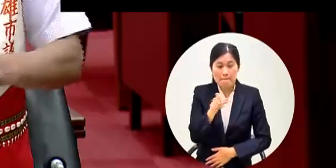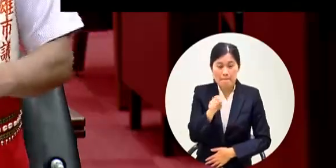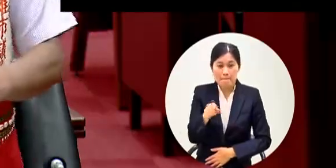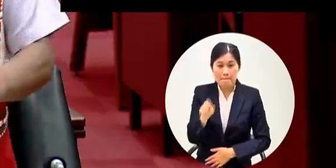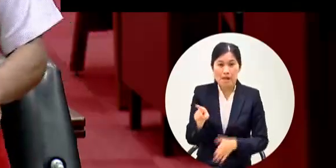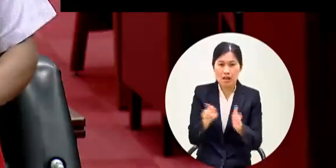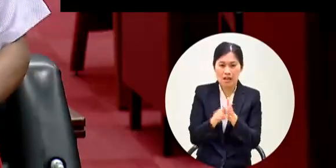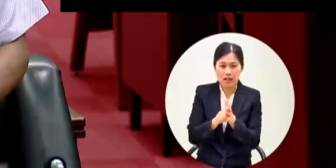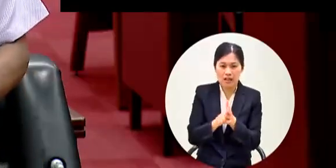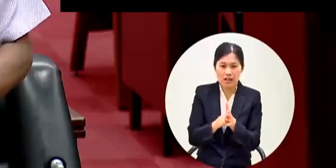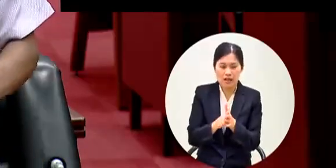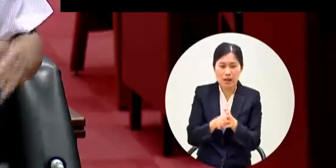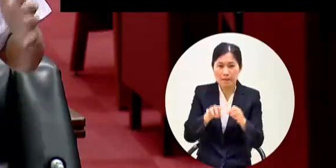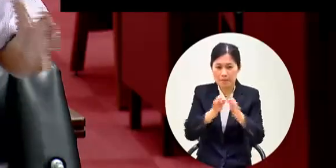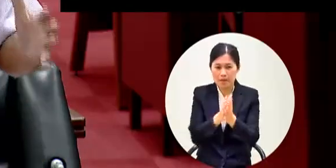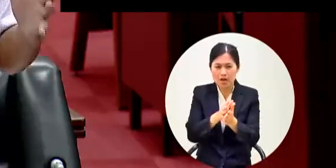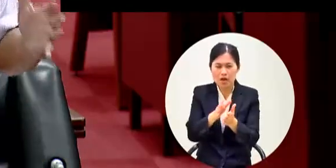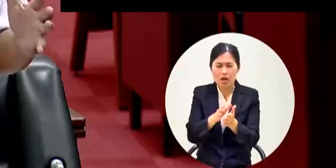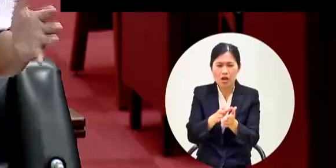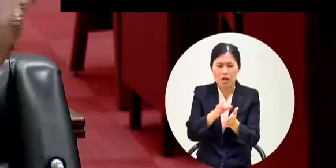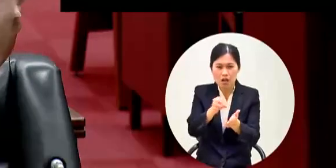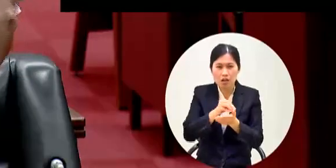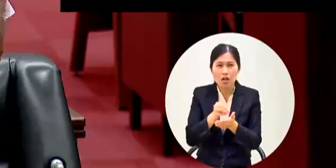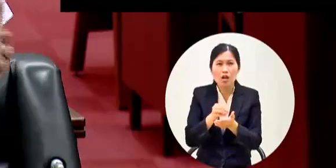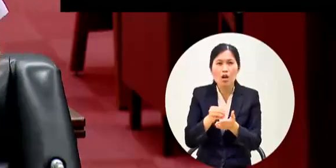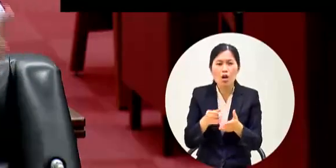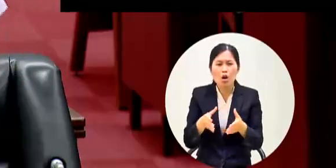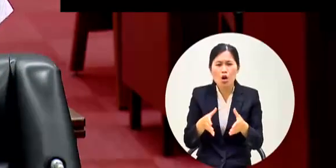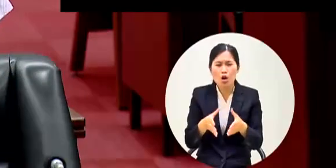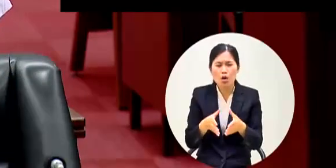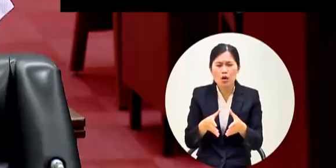每一个消费者，他希望